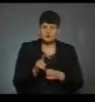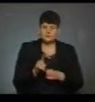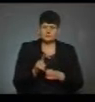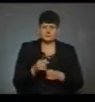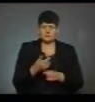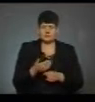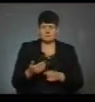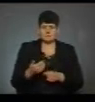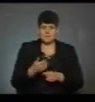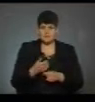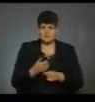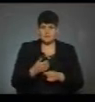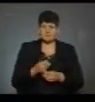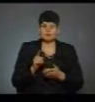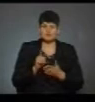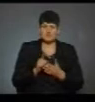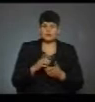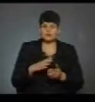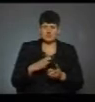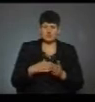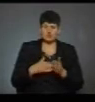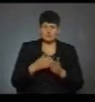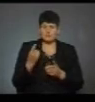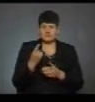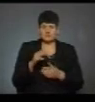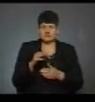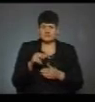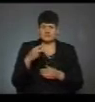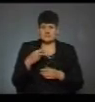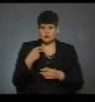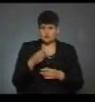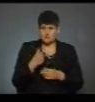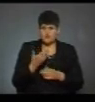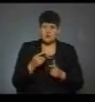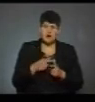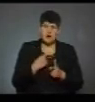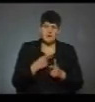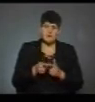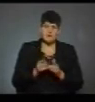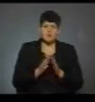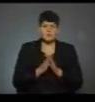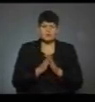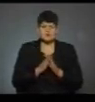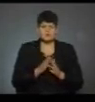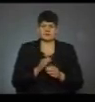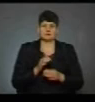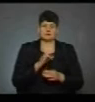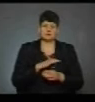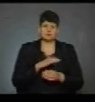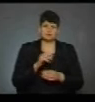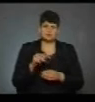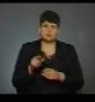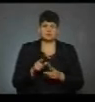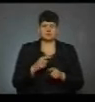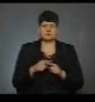ми змушені очікувати до 1 травня 2020 року, або просити споживачів як можна